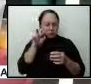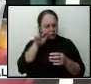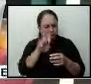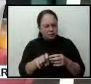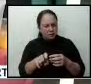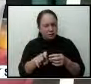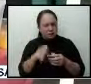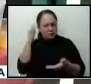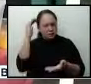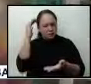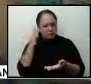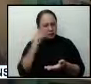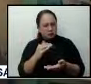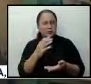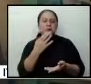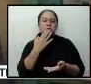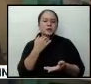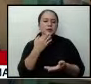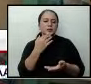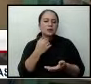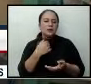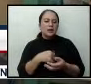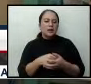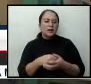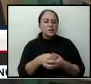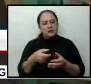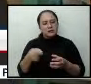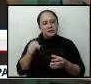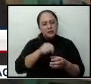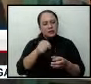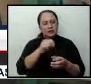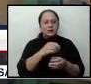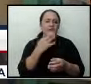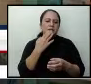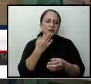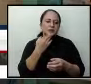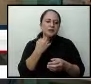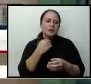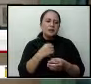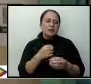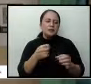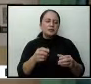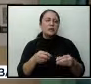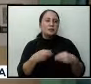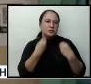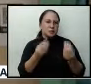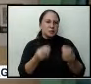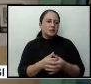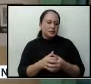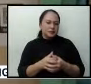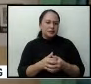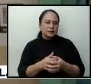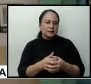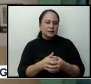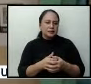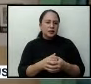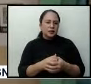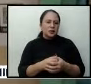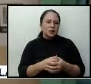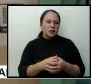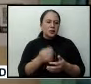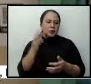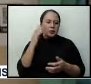ng asukal. Kahit magpadagdag sila ng asukal, ibibigay naman po namin. Ang 1 quart po kasi